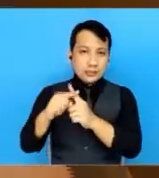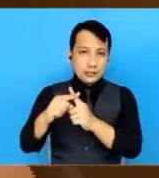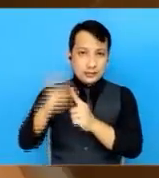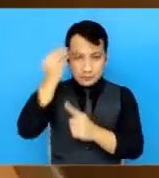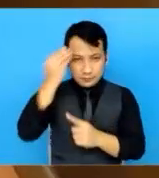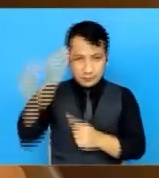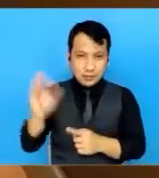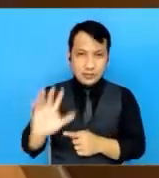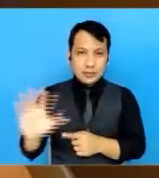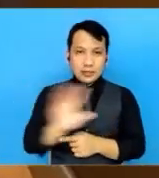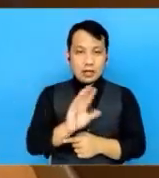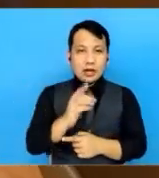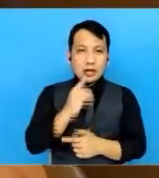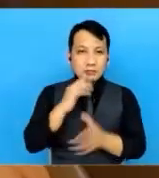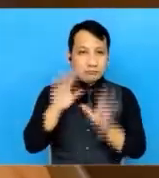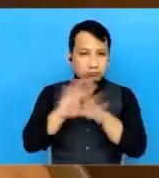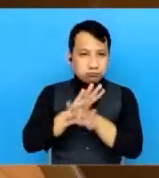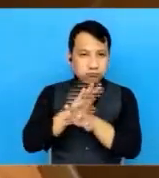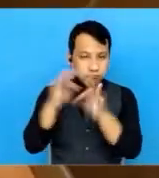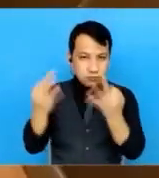buong pamilya